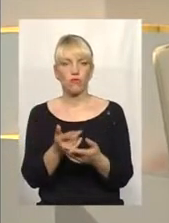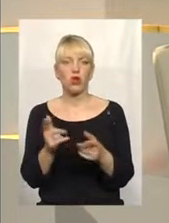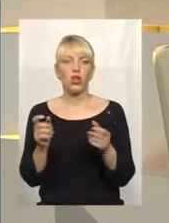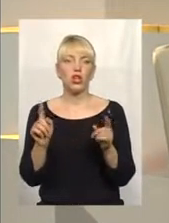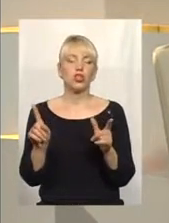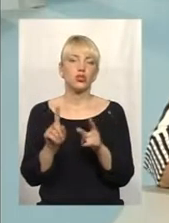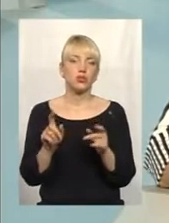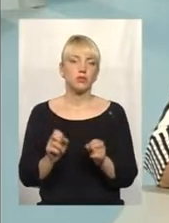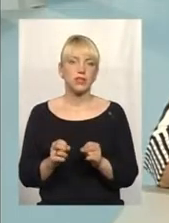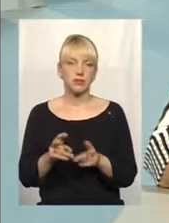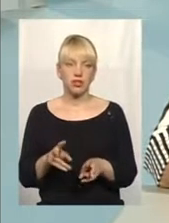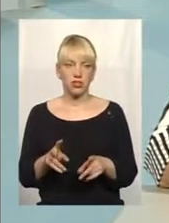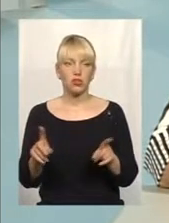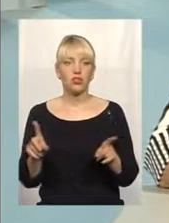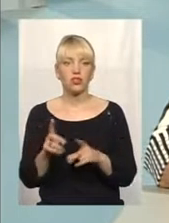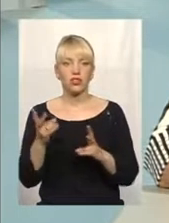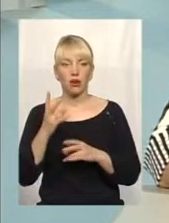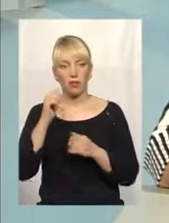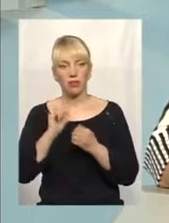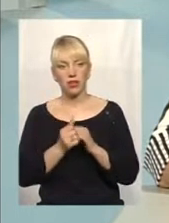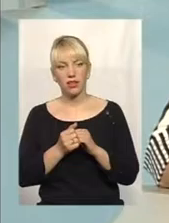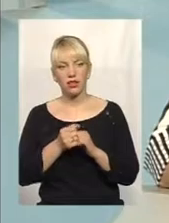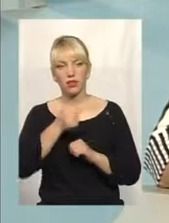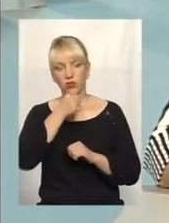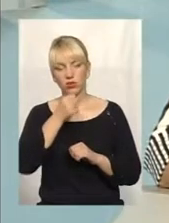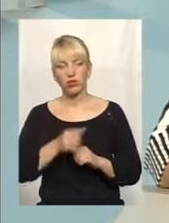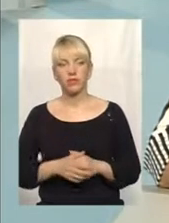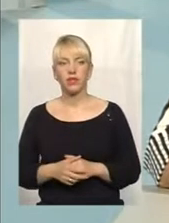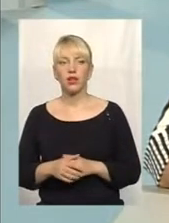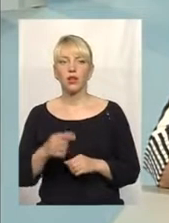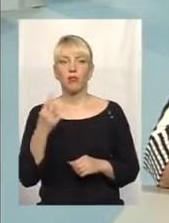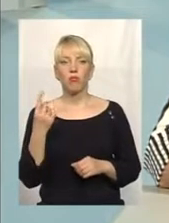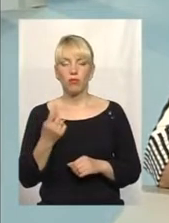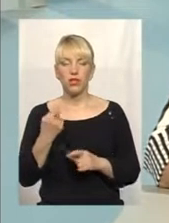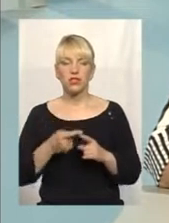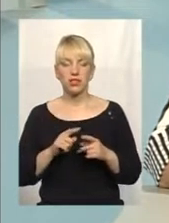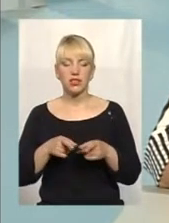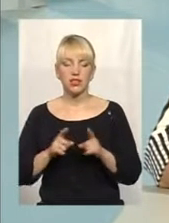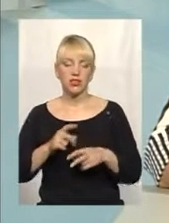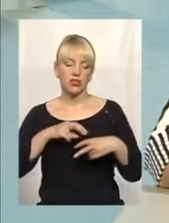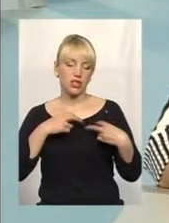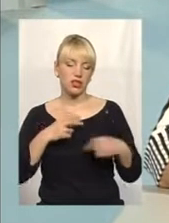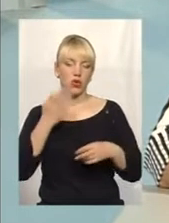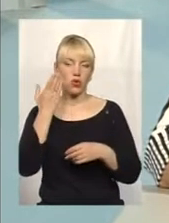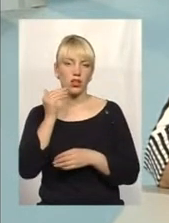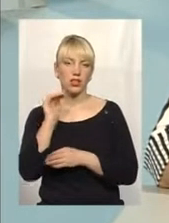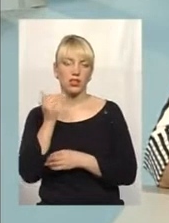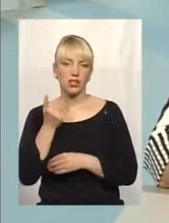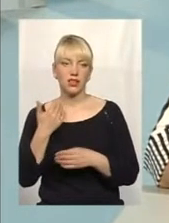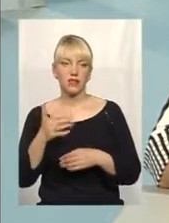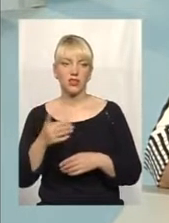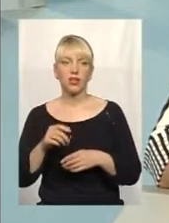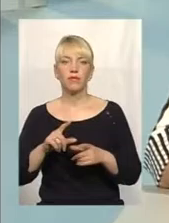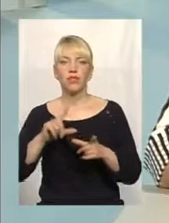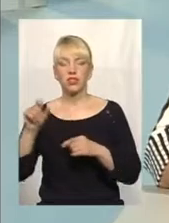безпечного. Що варто пам'ятати дорослим? По-перше, дійсно, це великий ризик, коли дитина вже від'їжджає